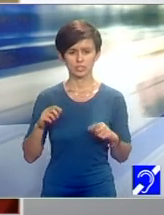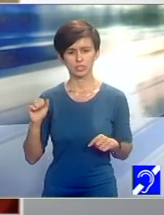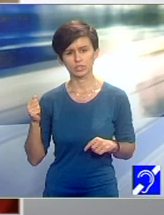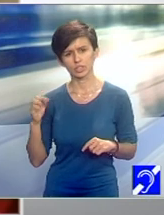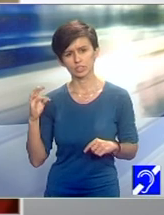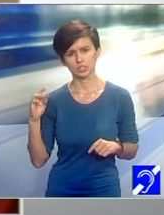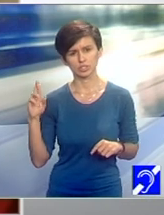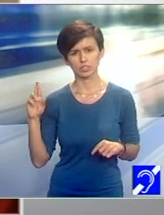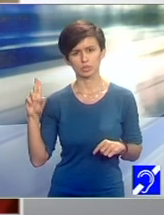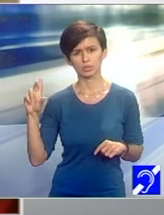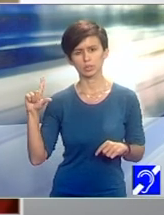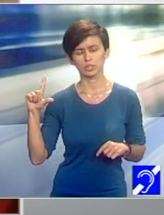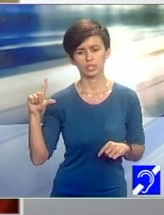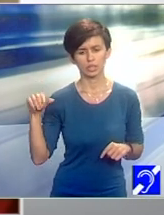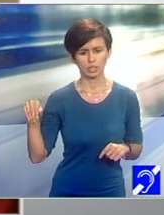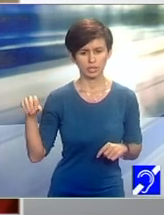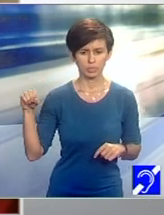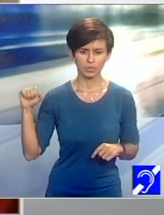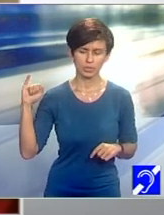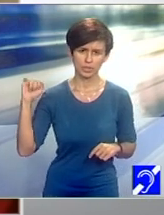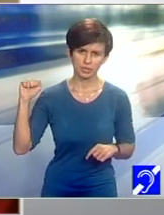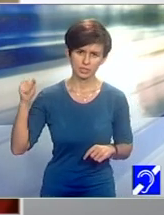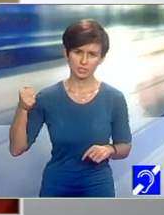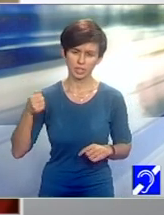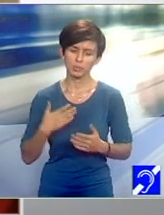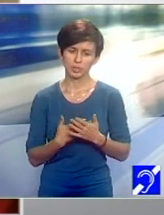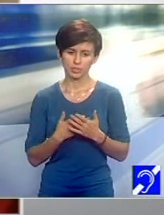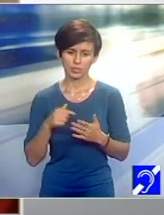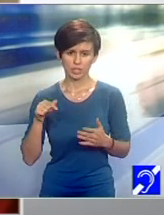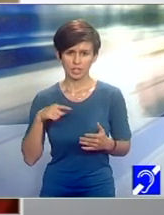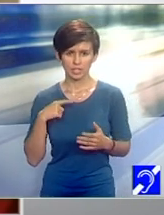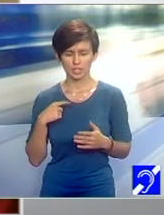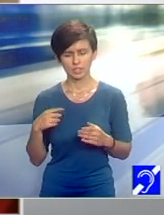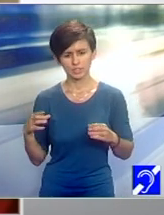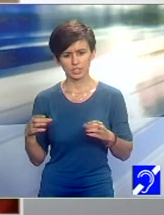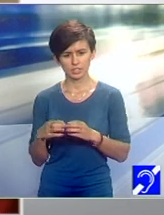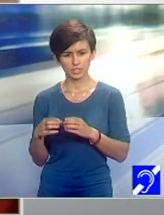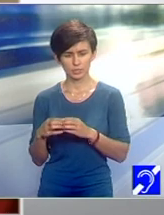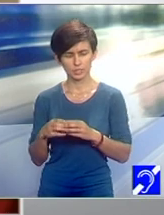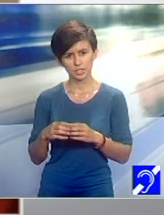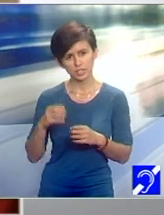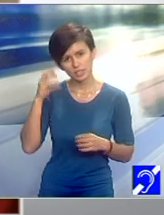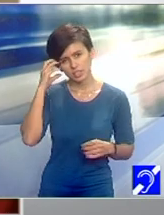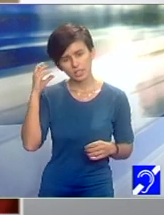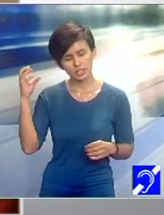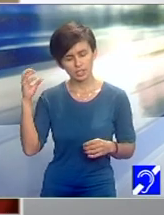în vedere că dumnealui face parte din comunitatea științifică a științei și ingineriei materialelor,